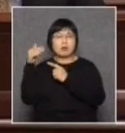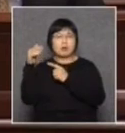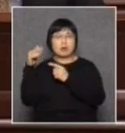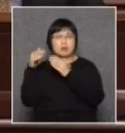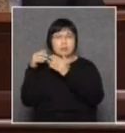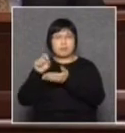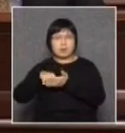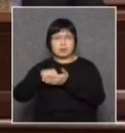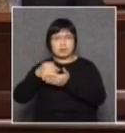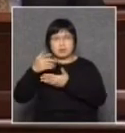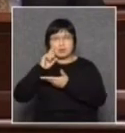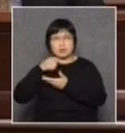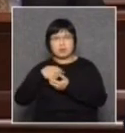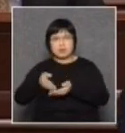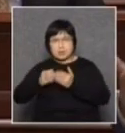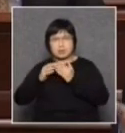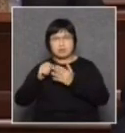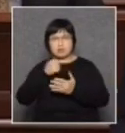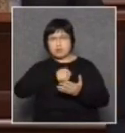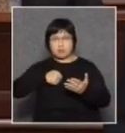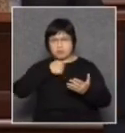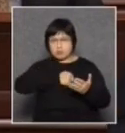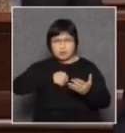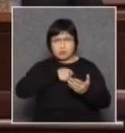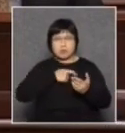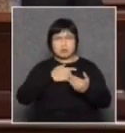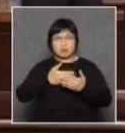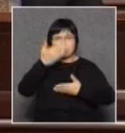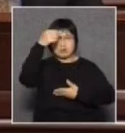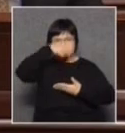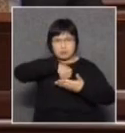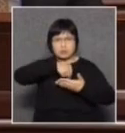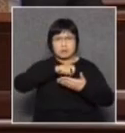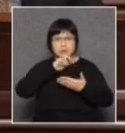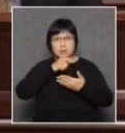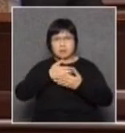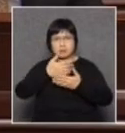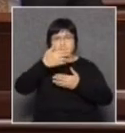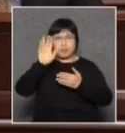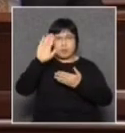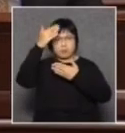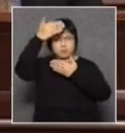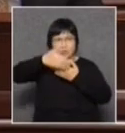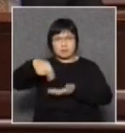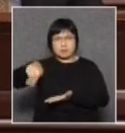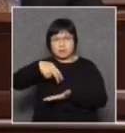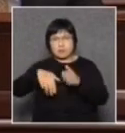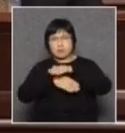公室在個淋浴間啊，在這個民航處大樓裡面整個落地玻璃的跳舞房啊，要來做什麼